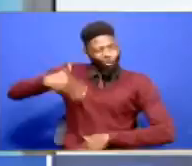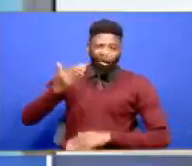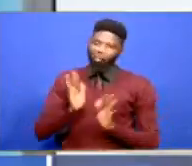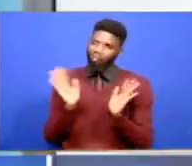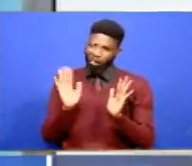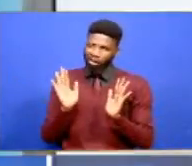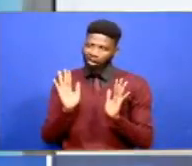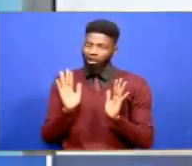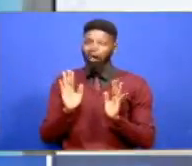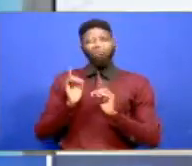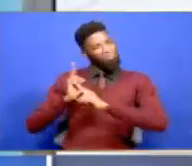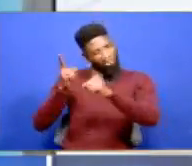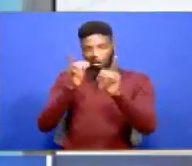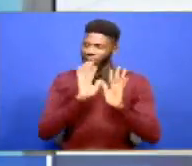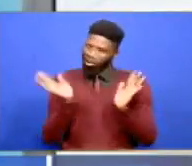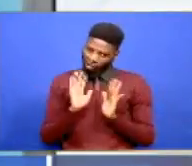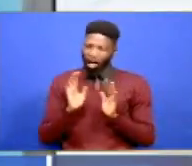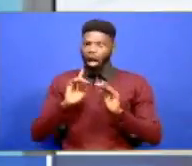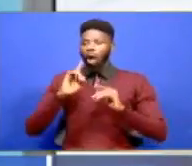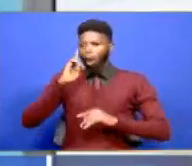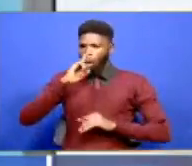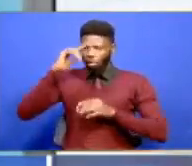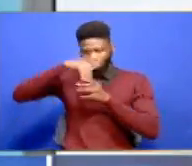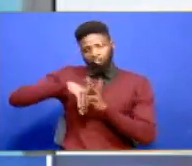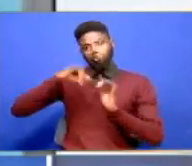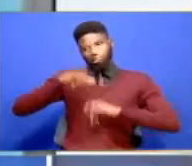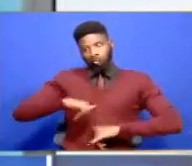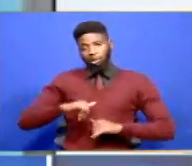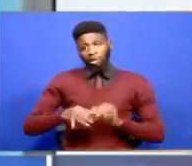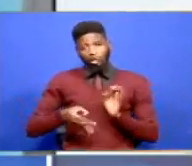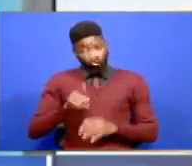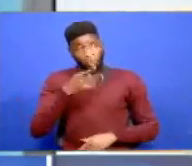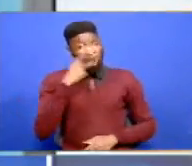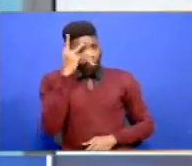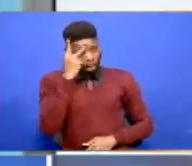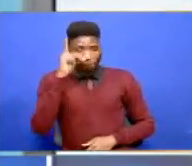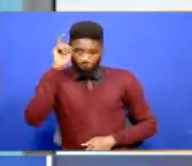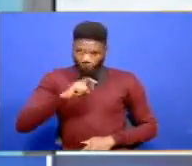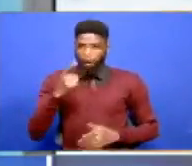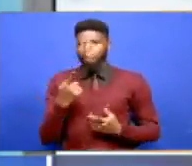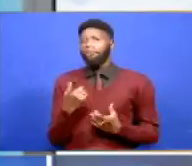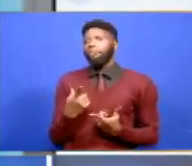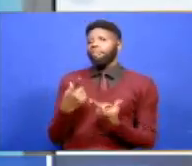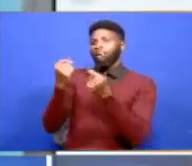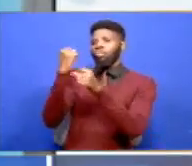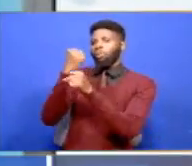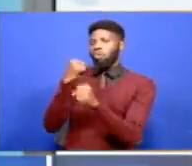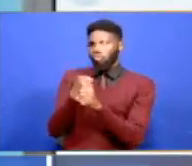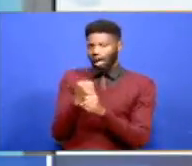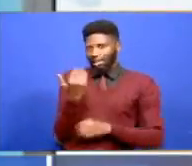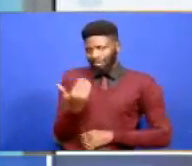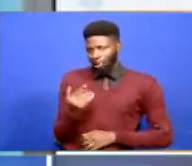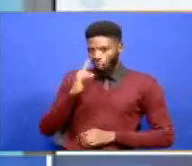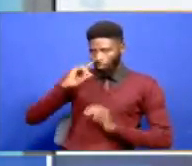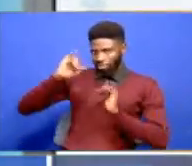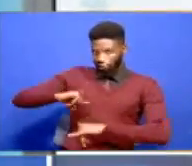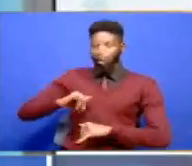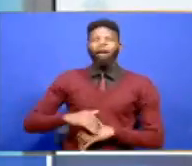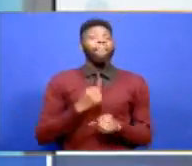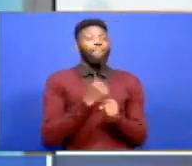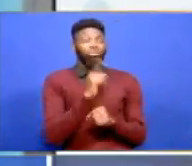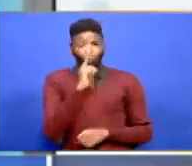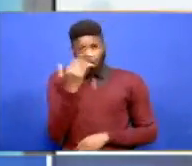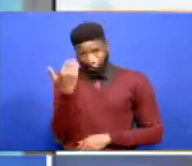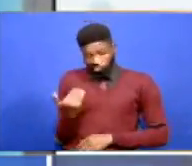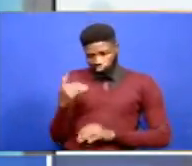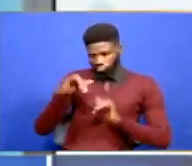wakae kwa nyumba. Na kama wewe ni mzazi na ni lazima uende kazi na uache mtoto nyumbani, hakikisha umeacha mtoto